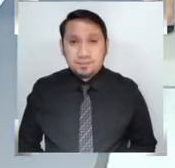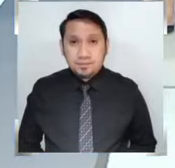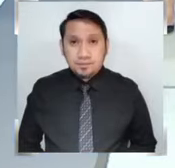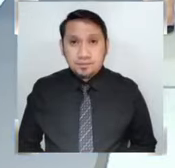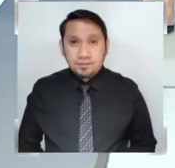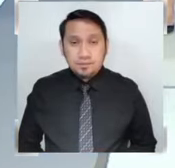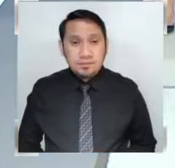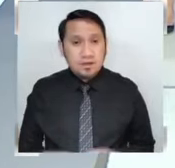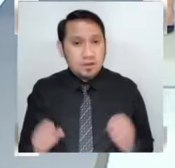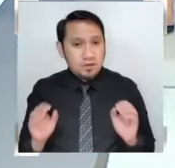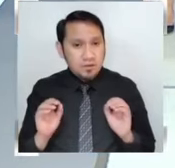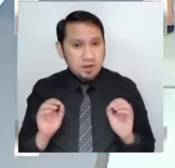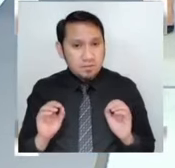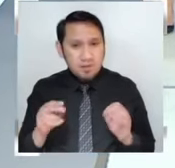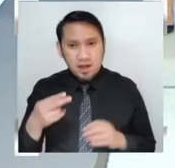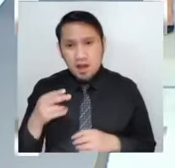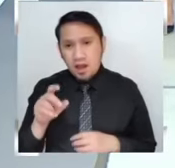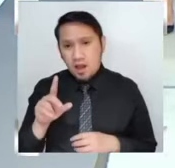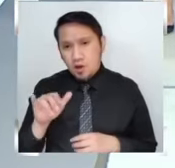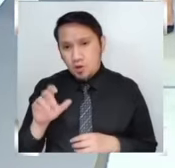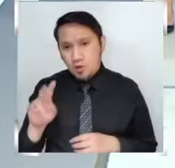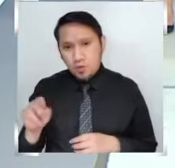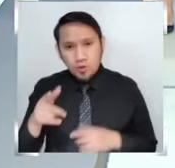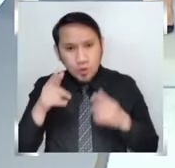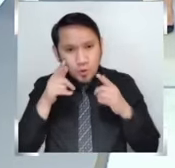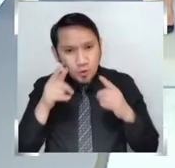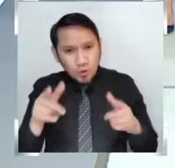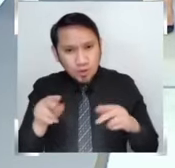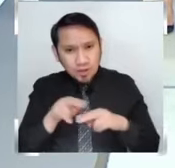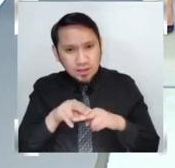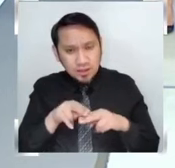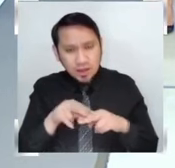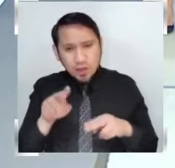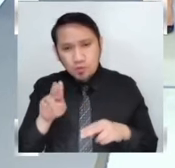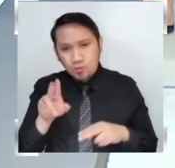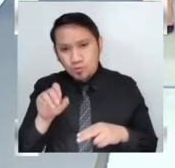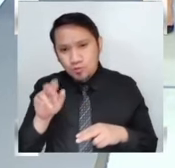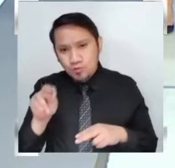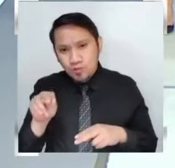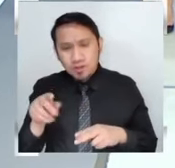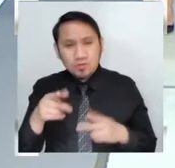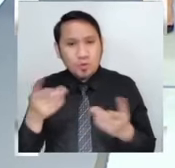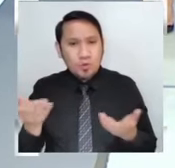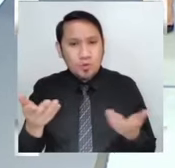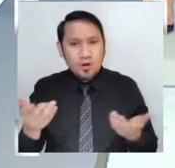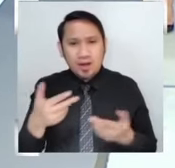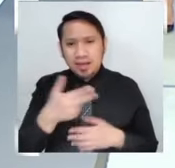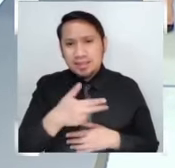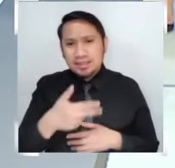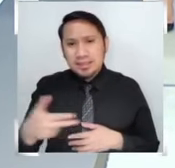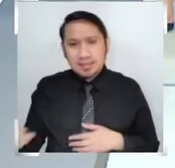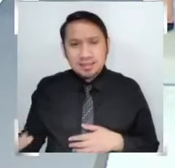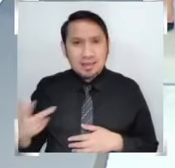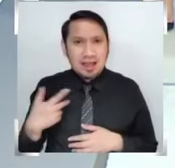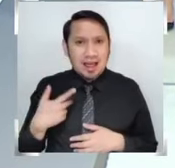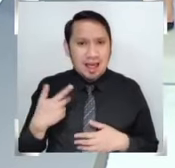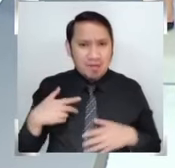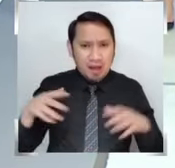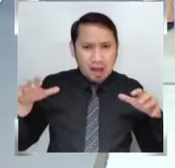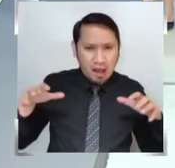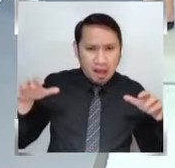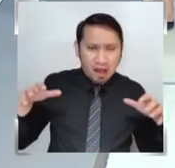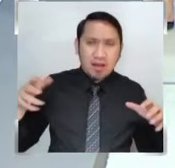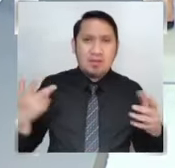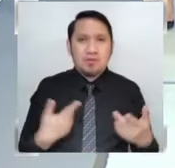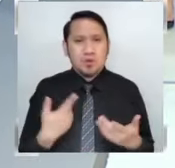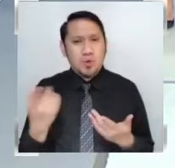Wala pang Halloween pero mala-train to Busan ang isang train station sa Jakarta, Indonesia. Ang mga naglipa ng zombie sa istasyon, layong